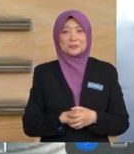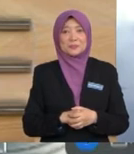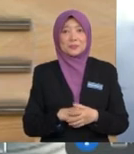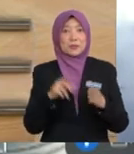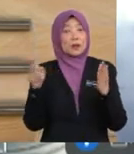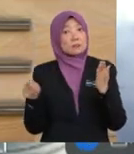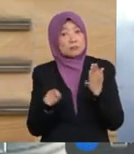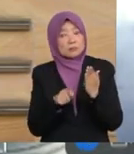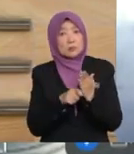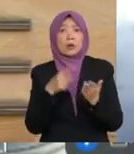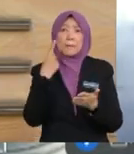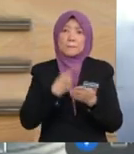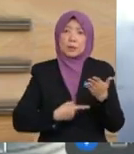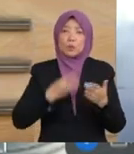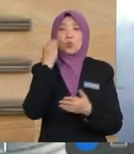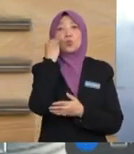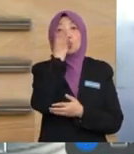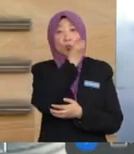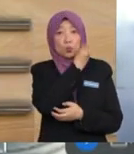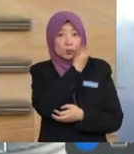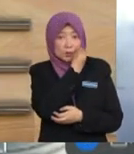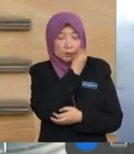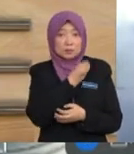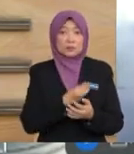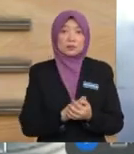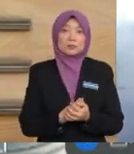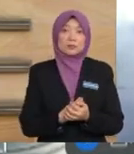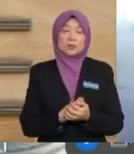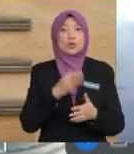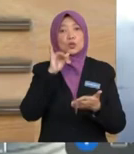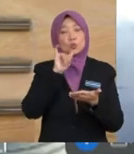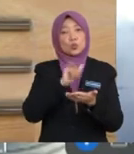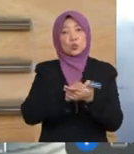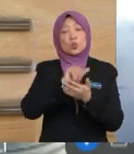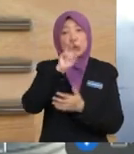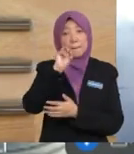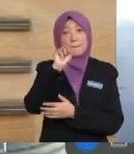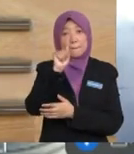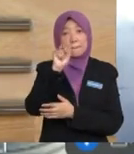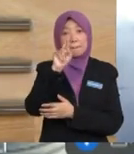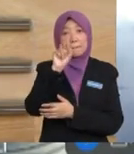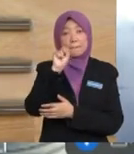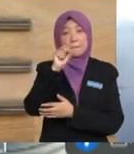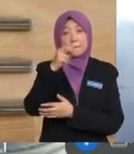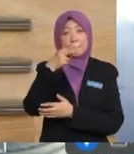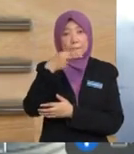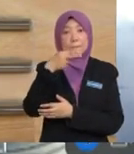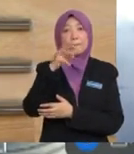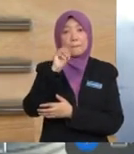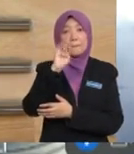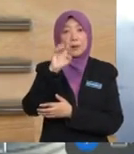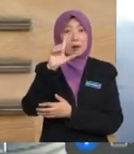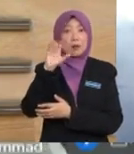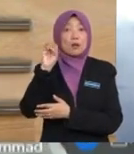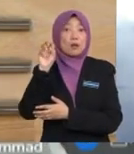ditambah tu adalah bunga ya cikgu. Saya rasa macam marshmallow kot. Marshmallow. Yeah. Okey, baiklah. Tu dia piping tu